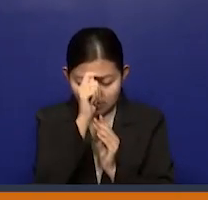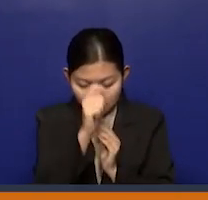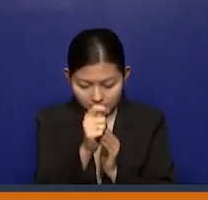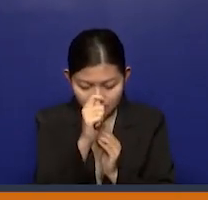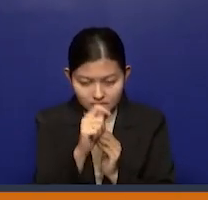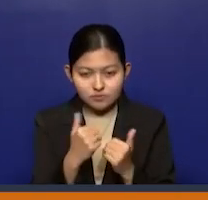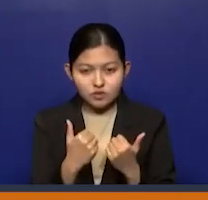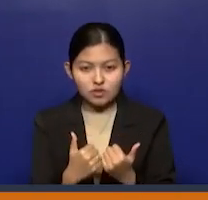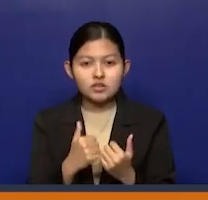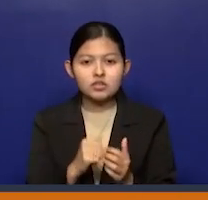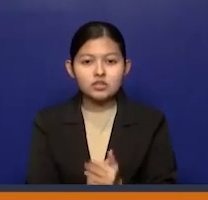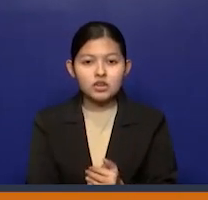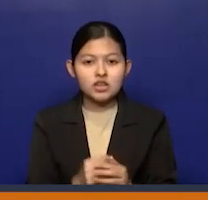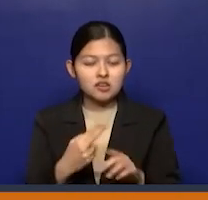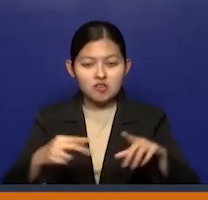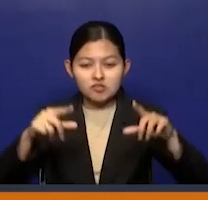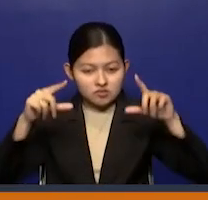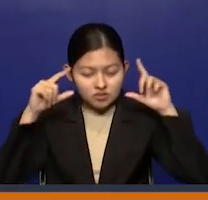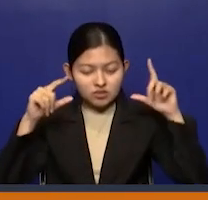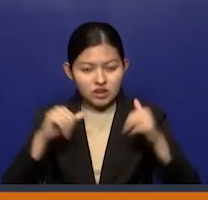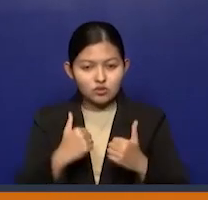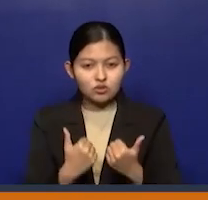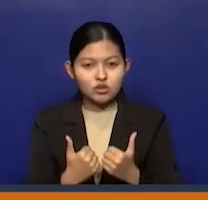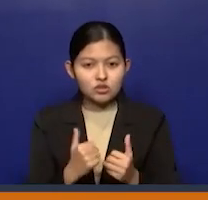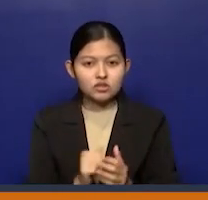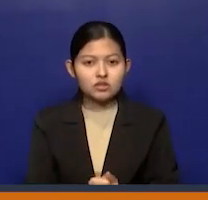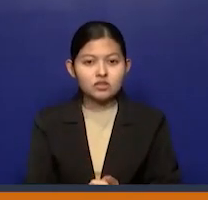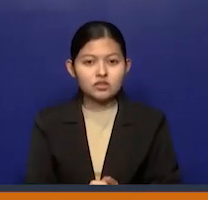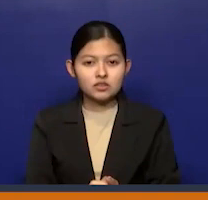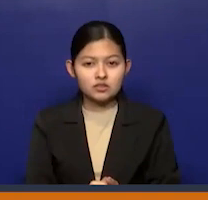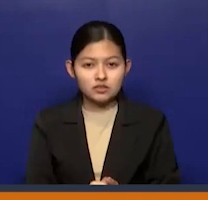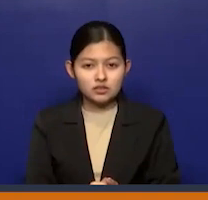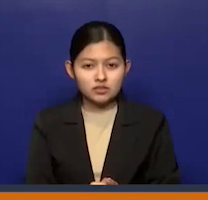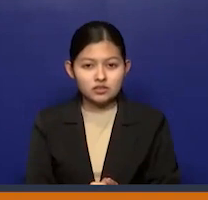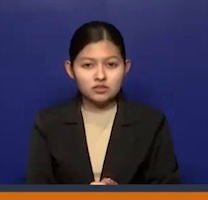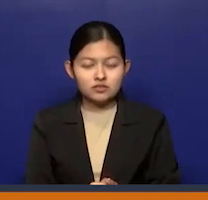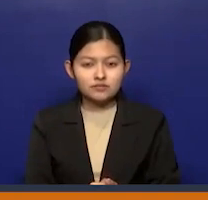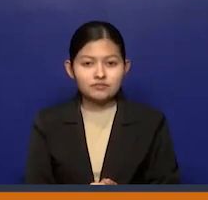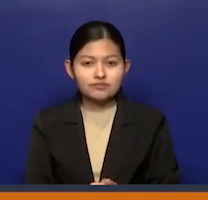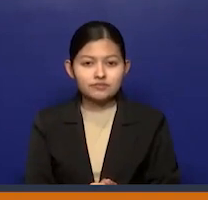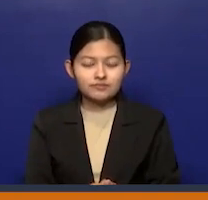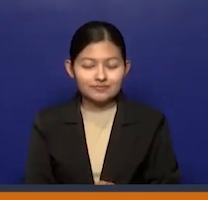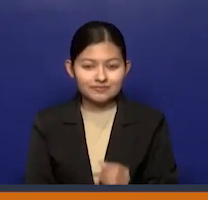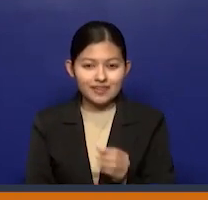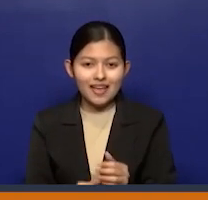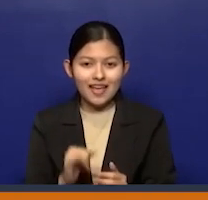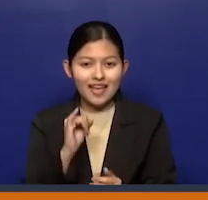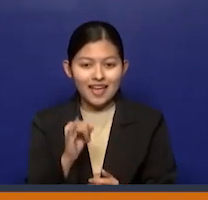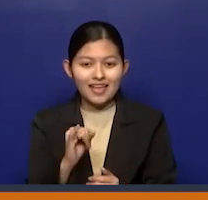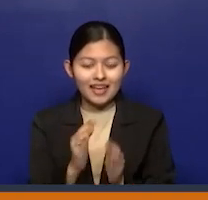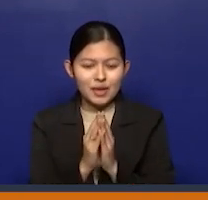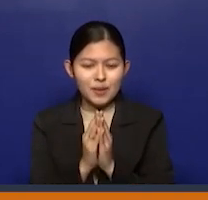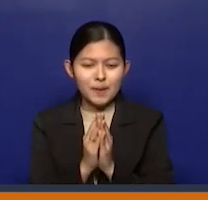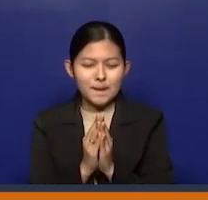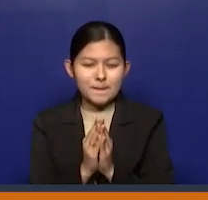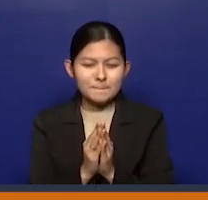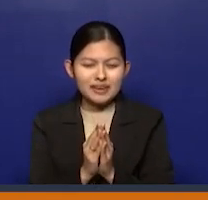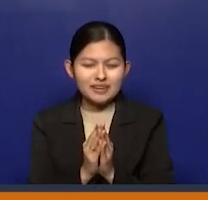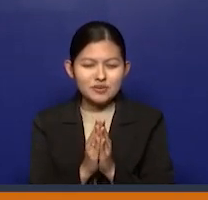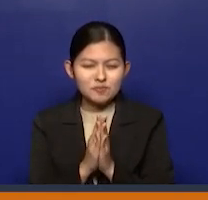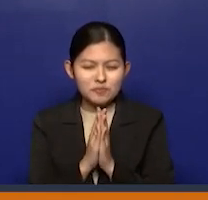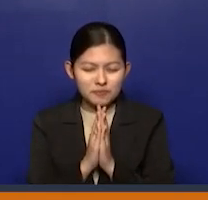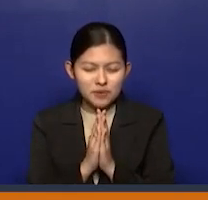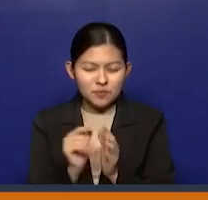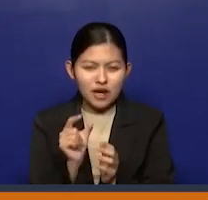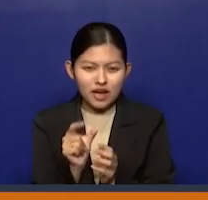หนึ่งที่กำลังบูมมากนะครับเป็นกระแสมากในช่วงเวลานี้ก็คือกรเอ่อเป็นไอ้ไข่นะครับซึ่งเป็นสิ่งเป็นวัตถุมงคล